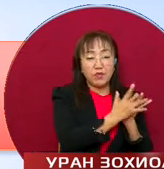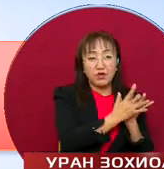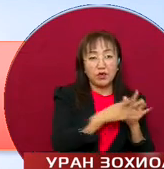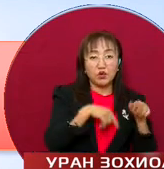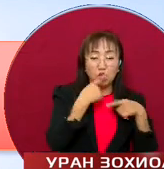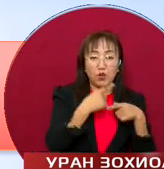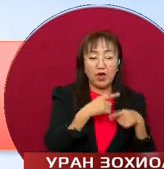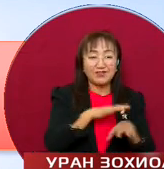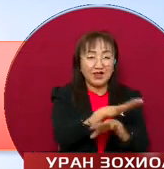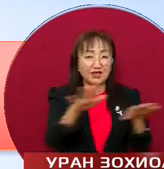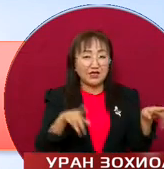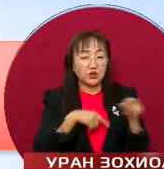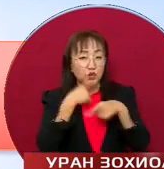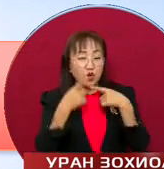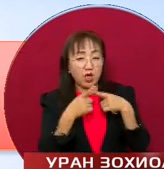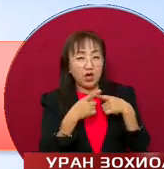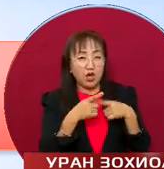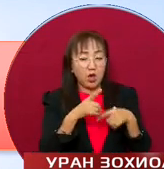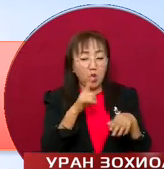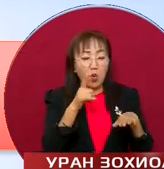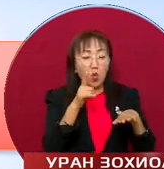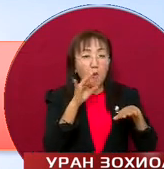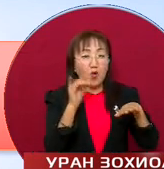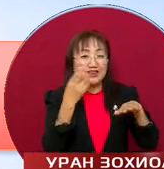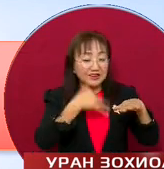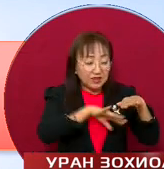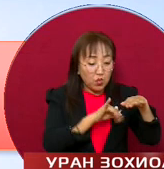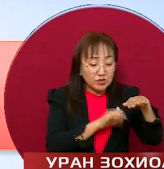тухай, за мөн ховооны тухай дүрслэлүүдээ